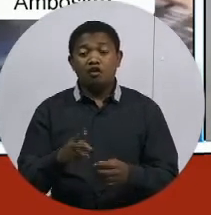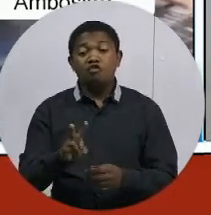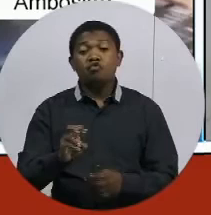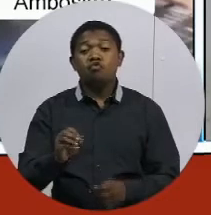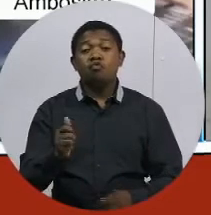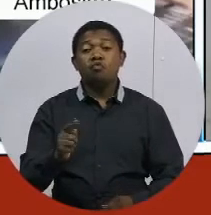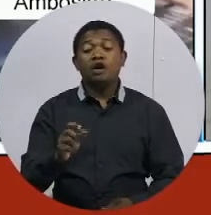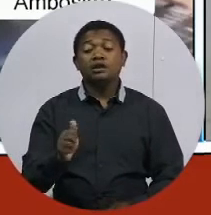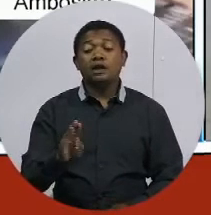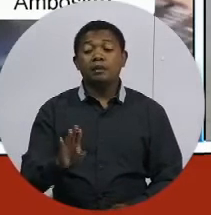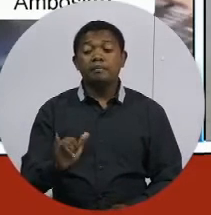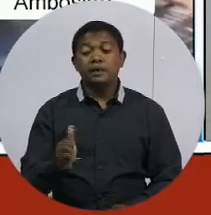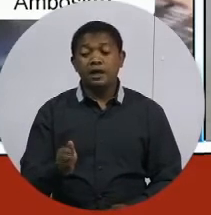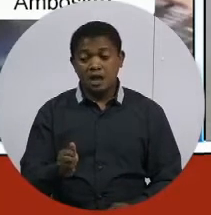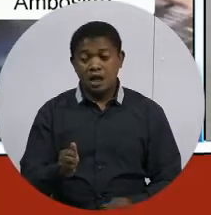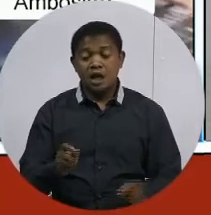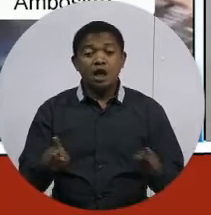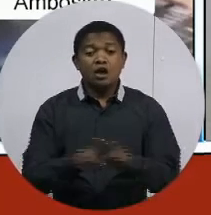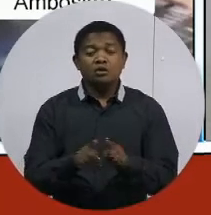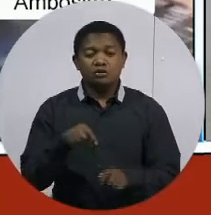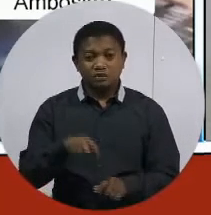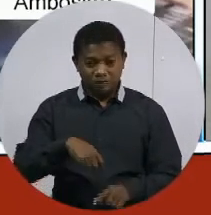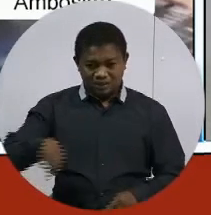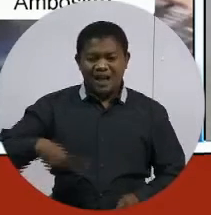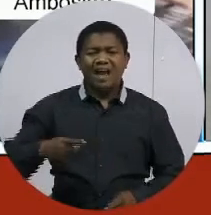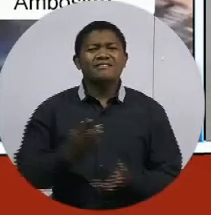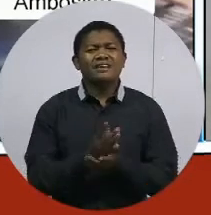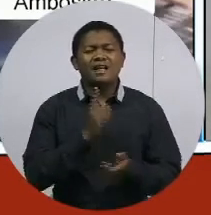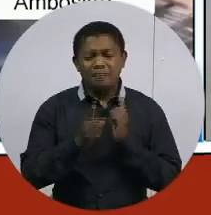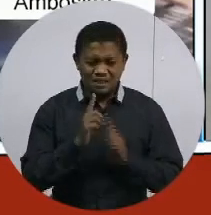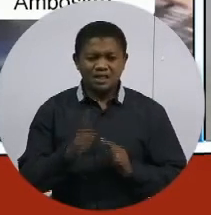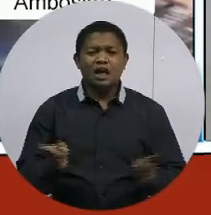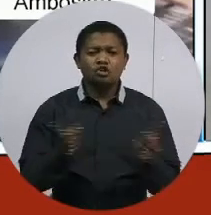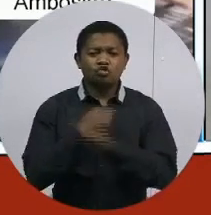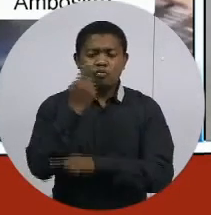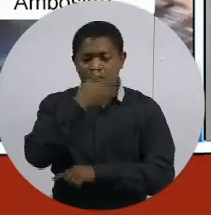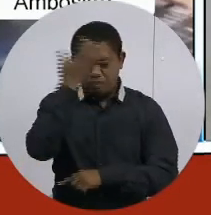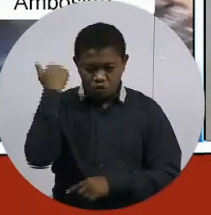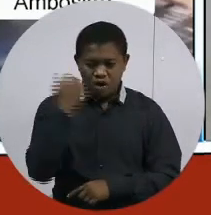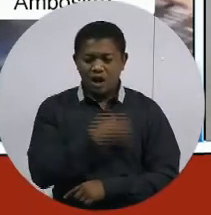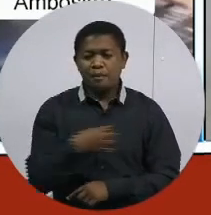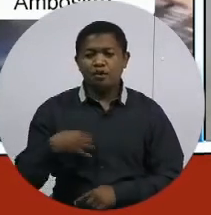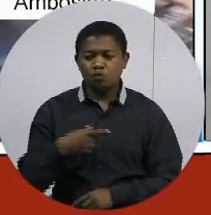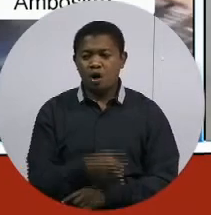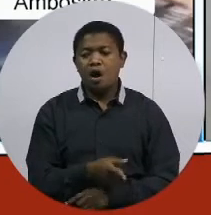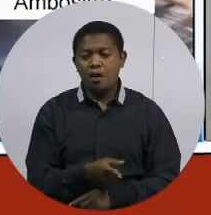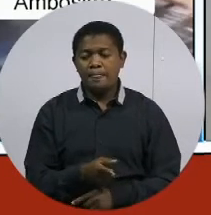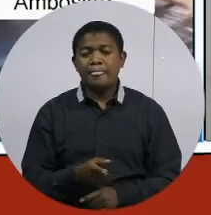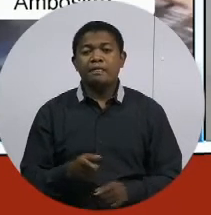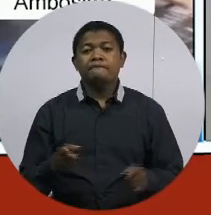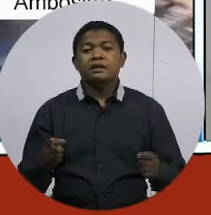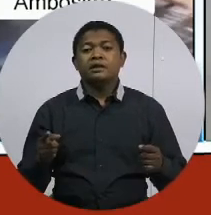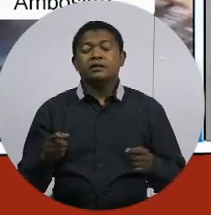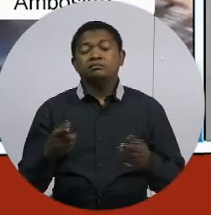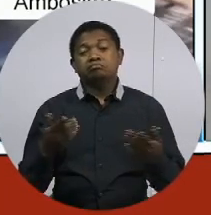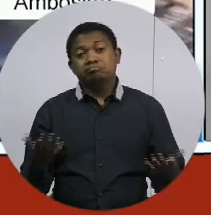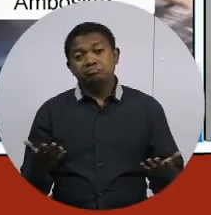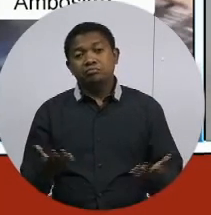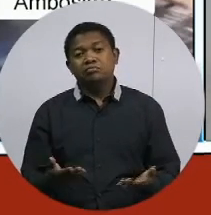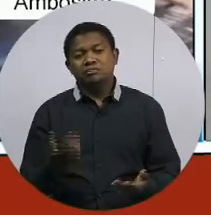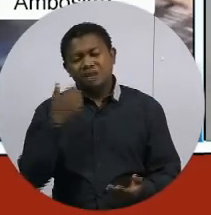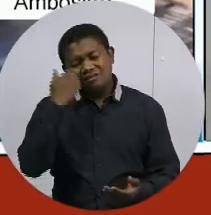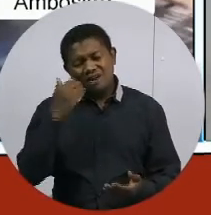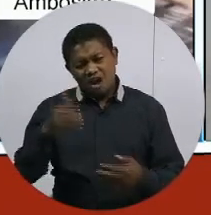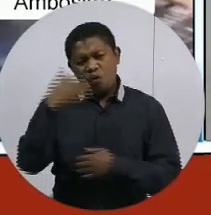resaka izay efa ny fanaovana tamin'ny ramatoa depute dia ny mba hisy ny izinina izay